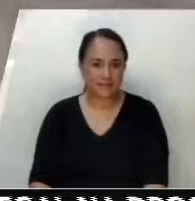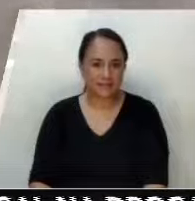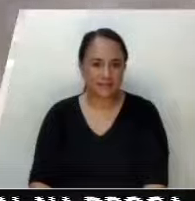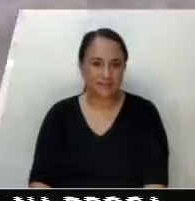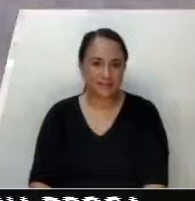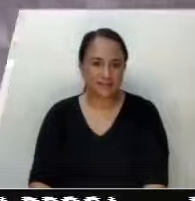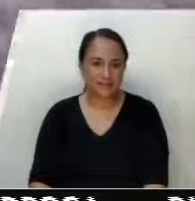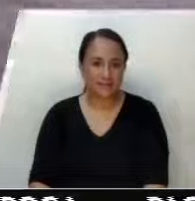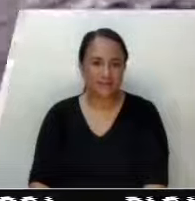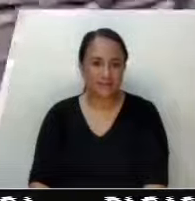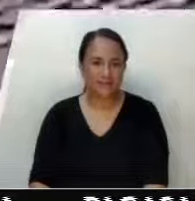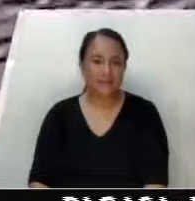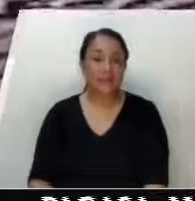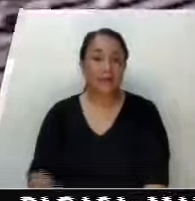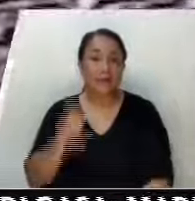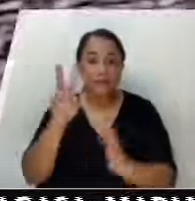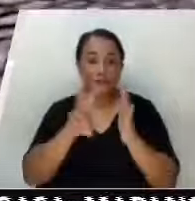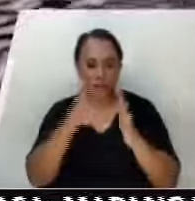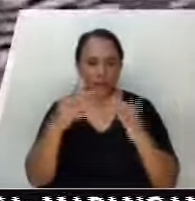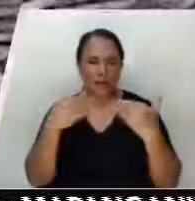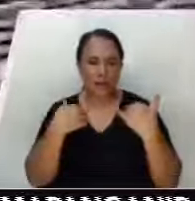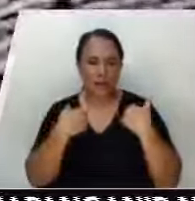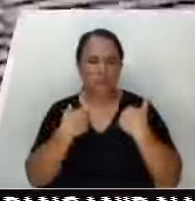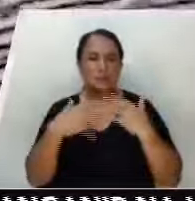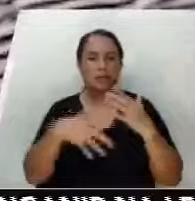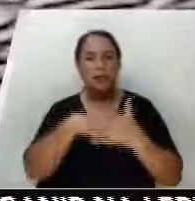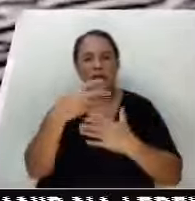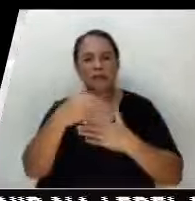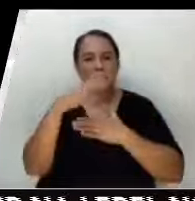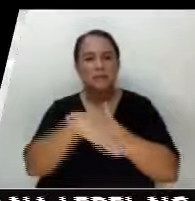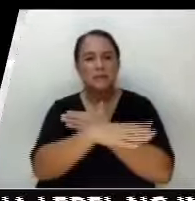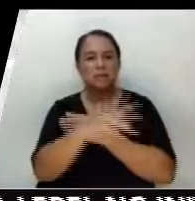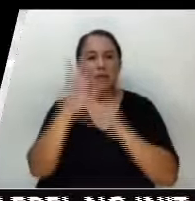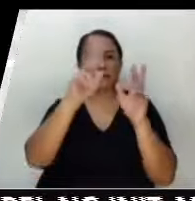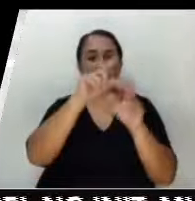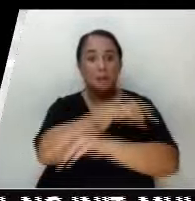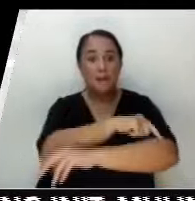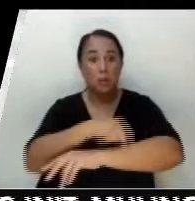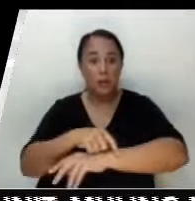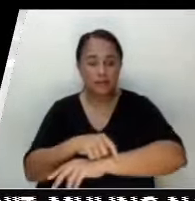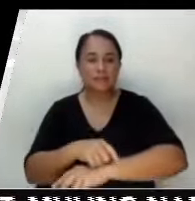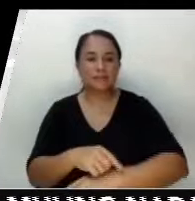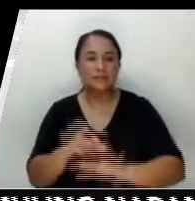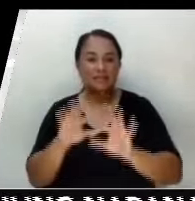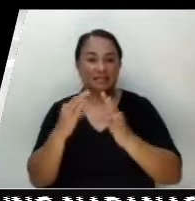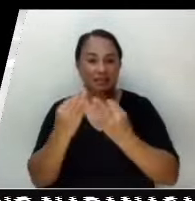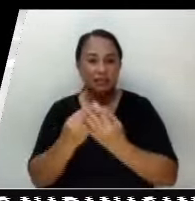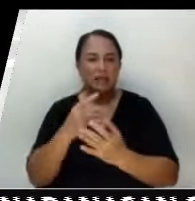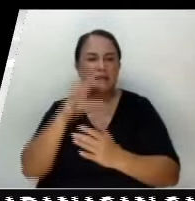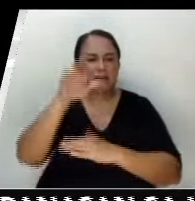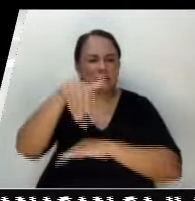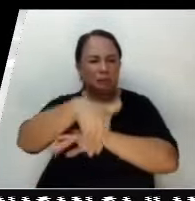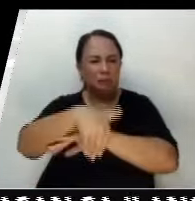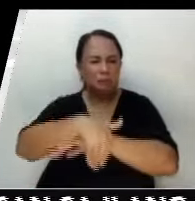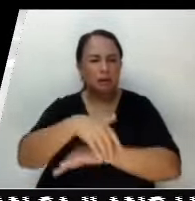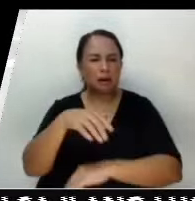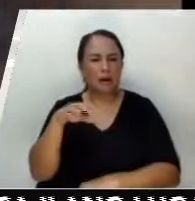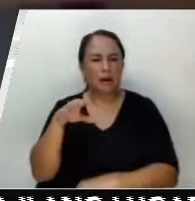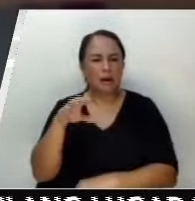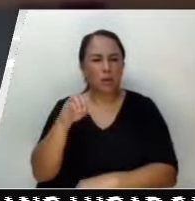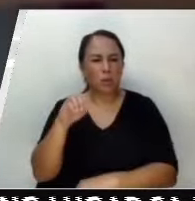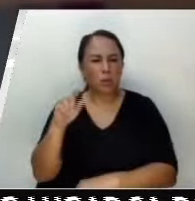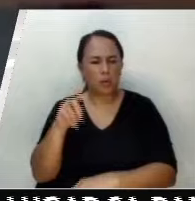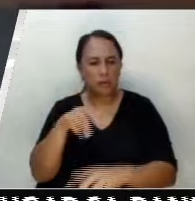Ang video na ito kuha daw na mag-outing sa isang beach sa Palawan ng pamilya ni Colleen. Pero kinagabihan, si Colleen ay may napansin. Ang kanyang